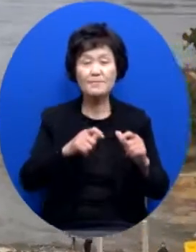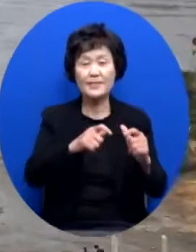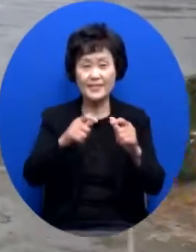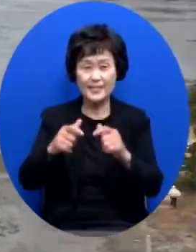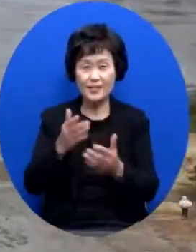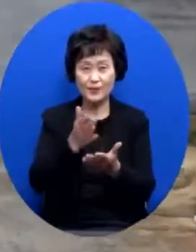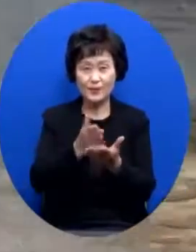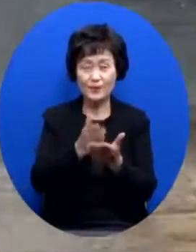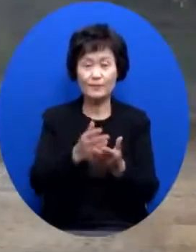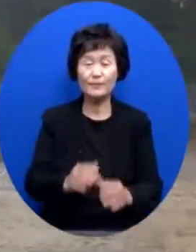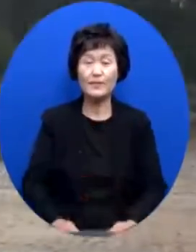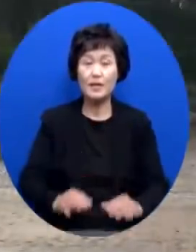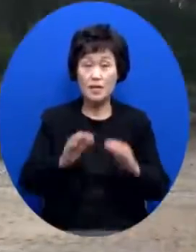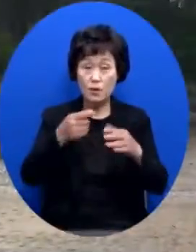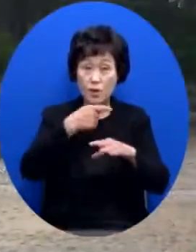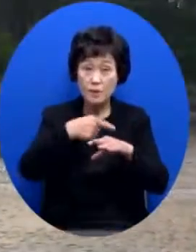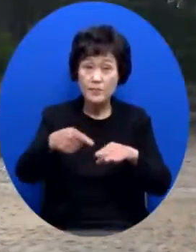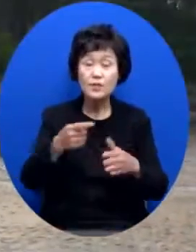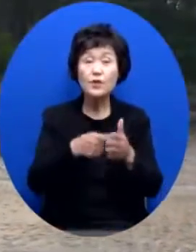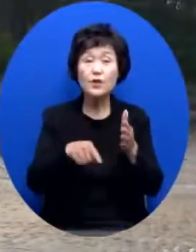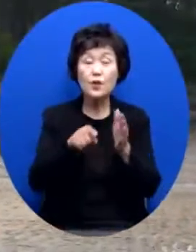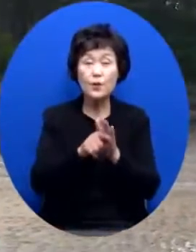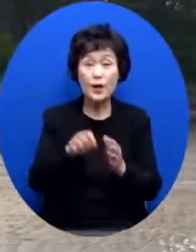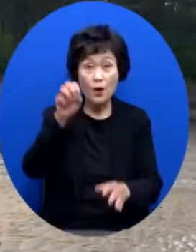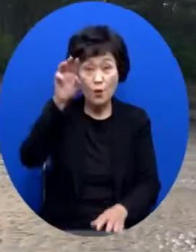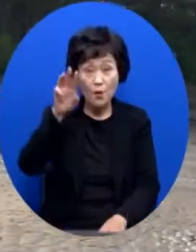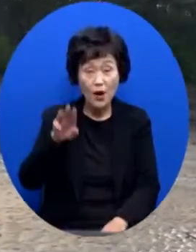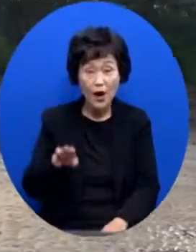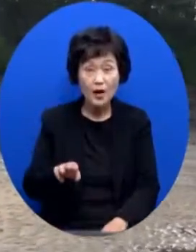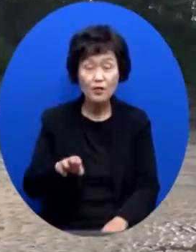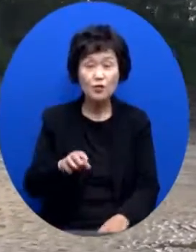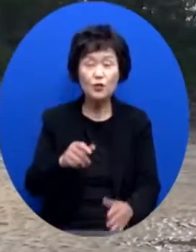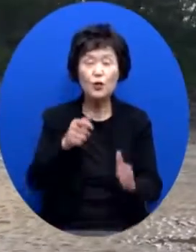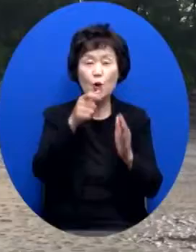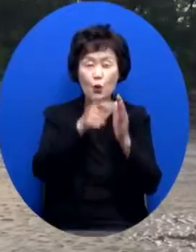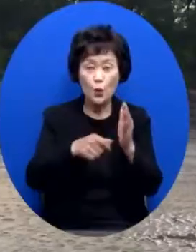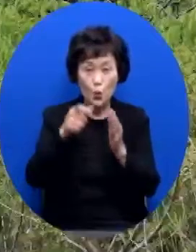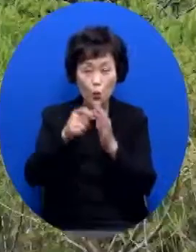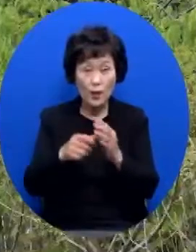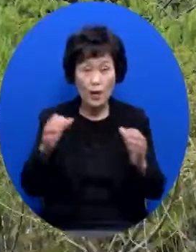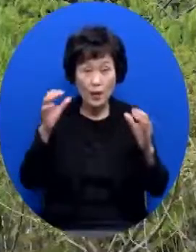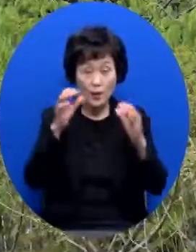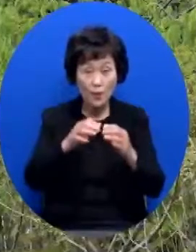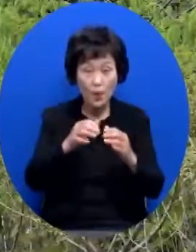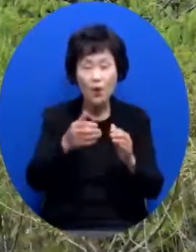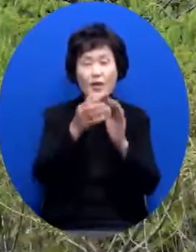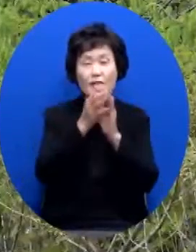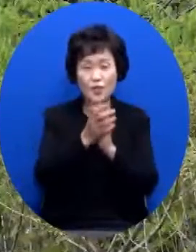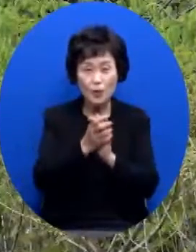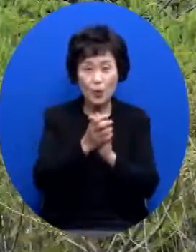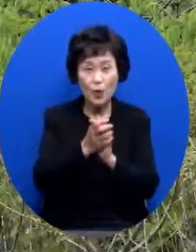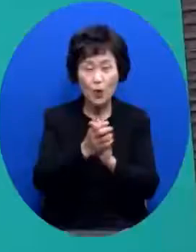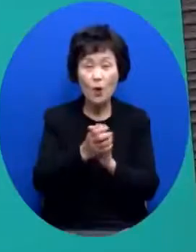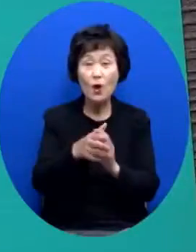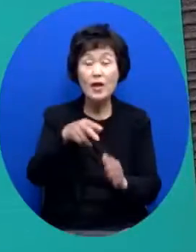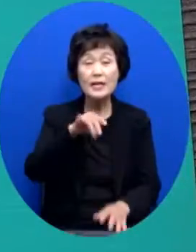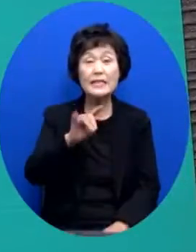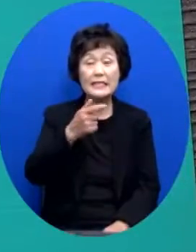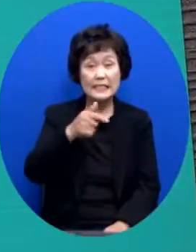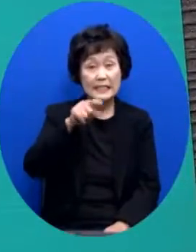나라와 민족을 위한 광주 지역 초교파 기도 모임인 나라사랑 기도 포럼이 전남 신안군 소학도를